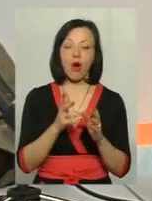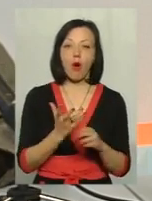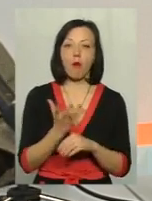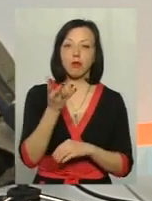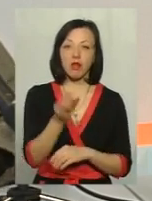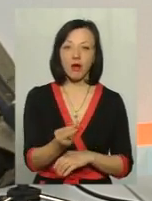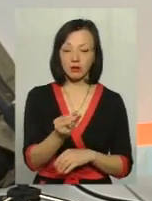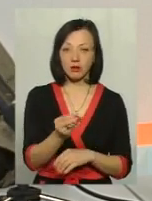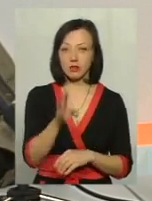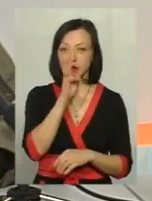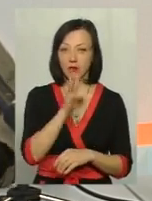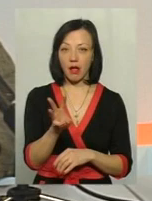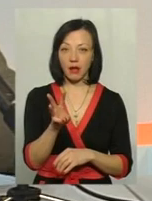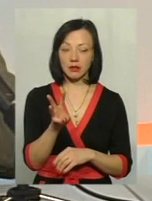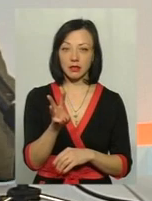зарплати